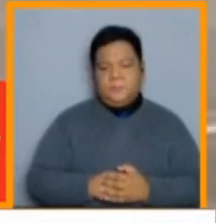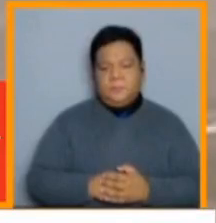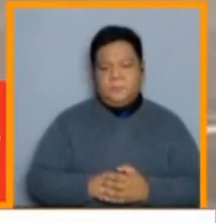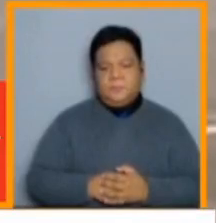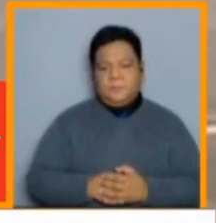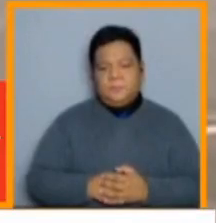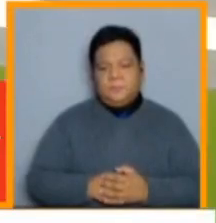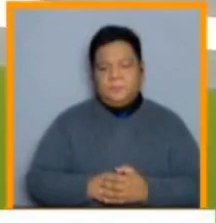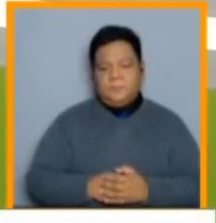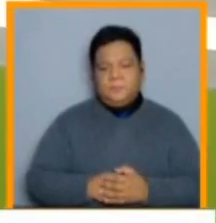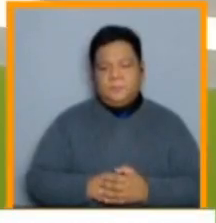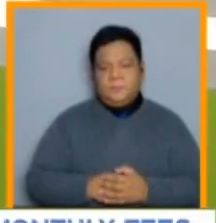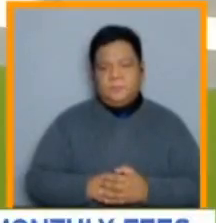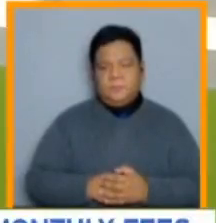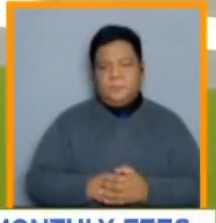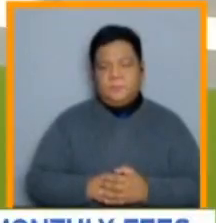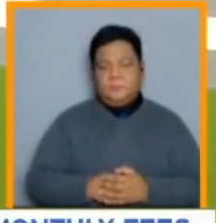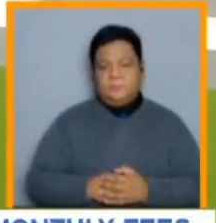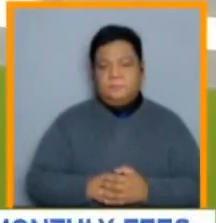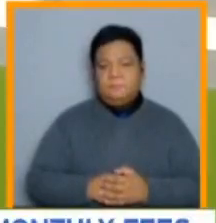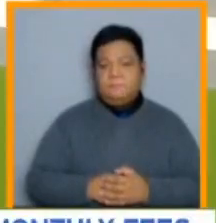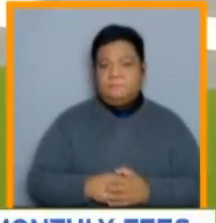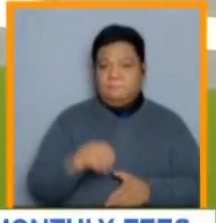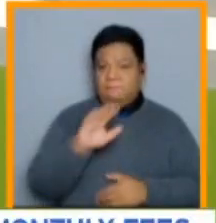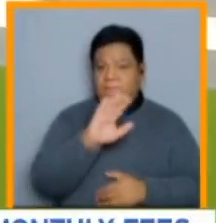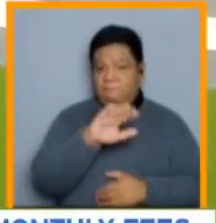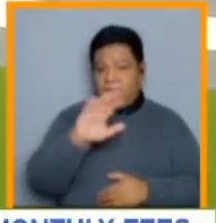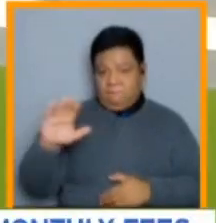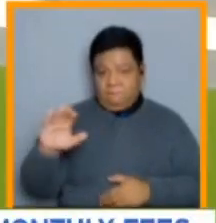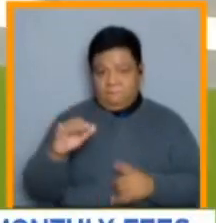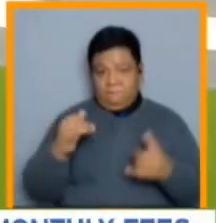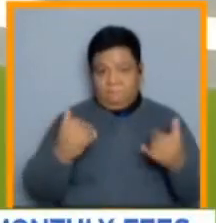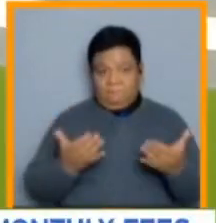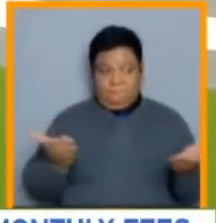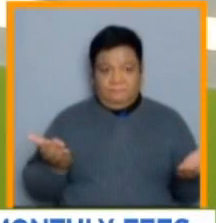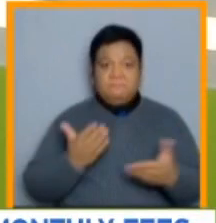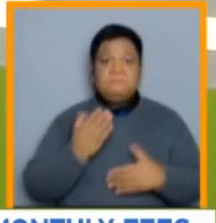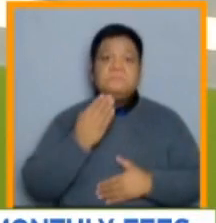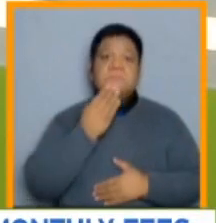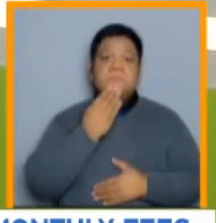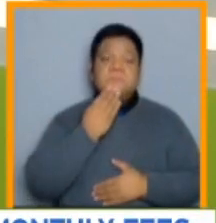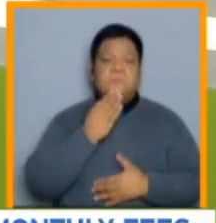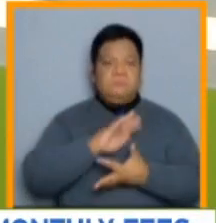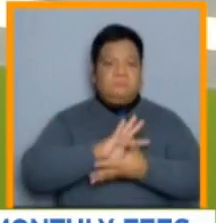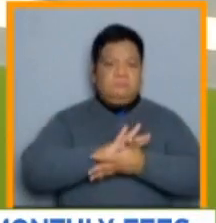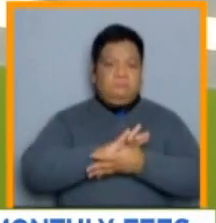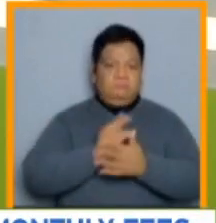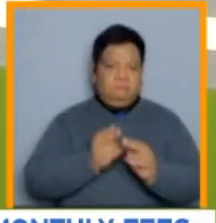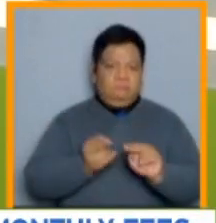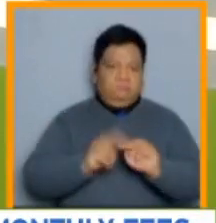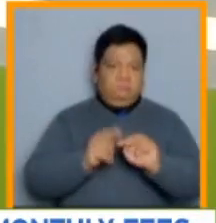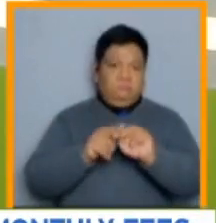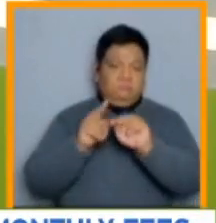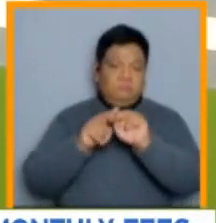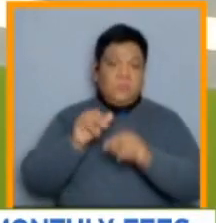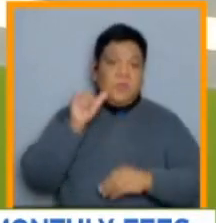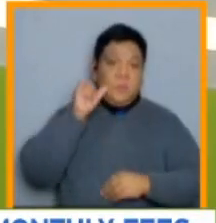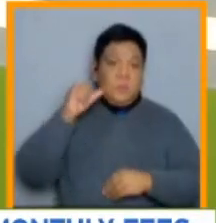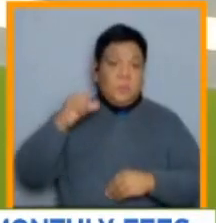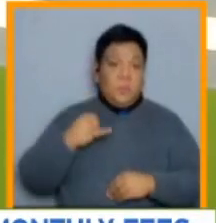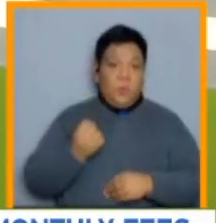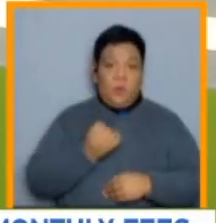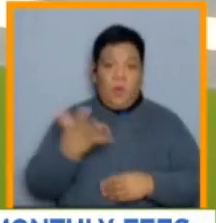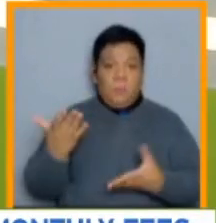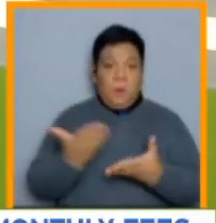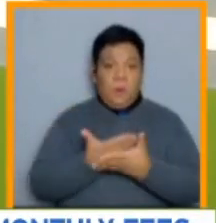Mga puso, muling tumaas ang kaso ng COVID-19 dito sa amin sa Bacolod City. Kahapon nga ay may 50 new cases ang naitala sa lungsod. Pinakarami ito